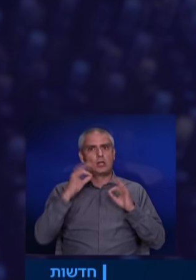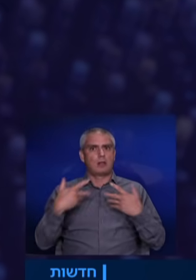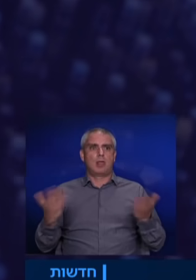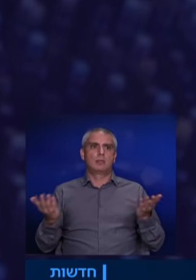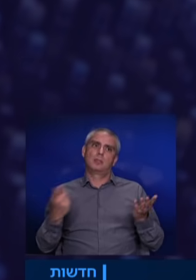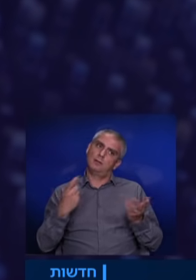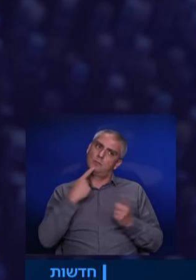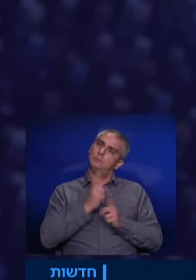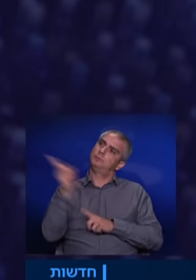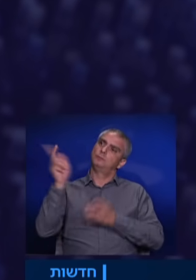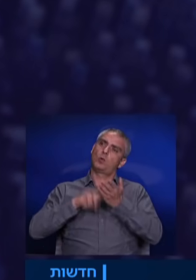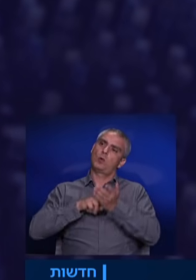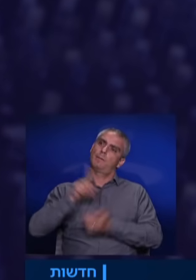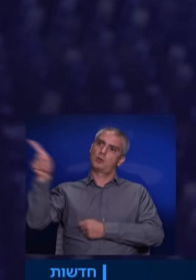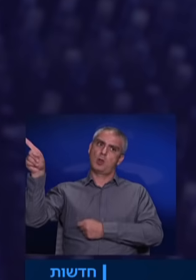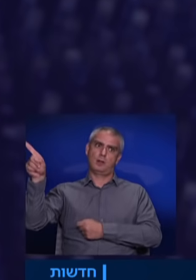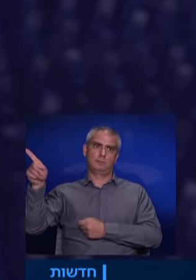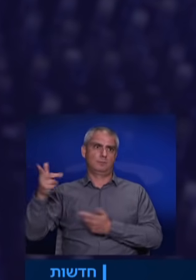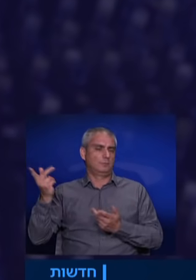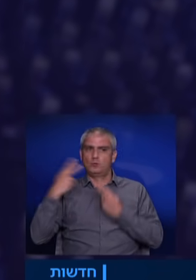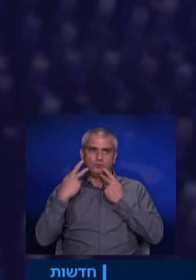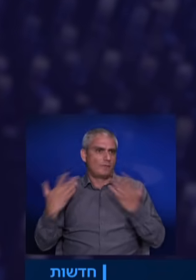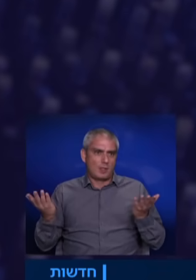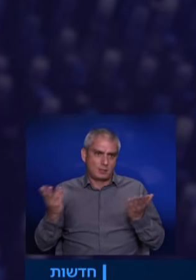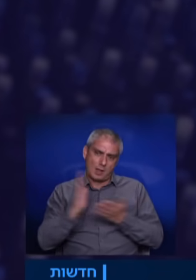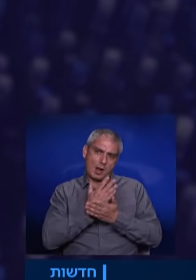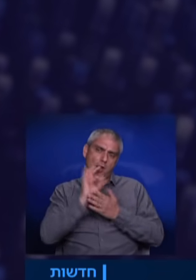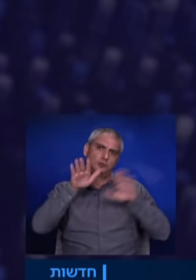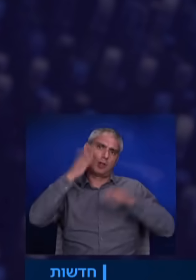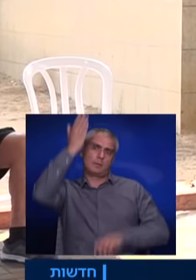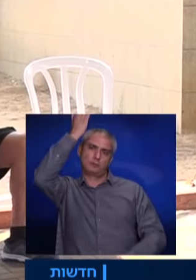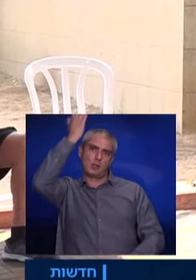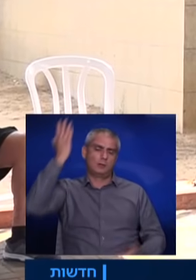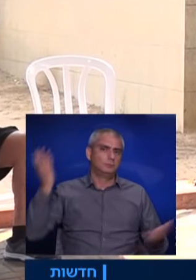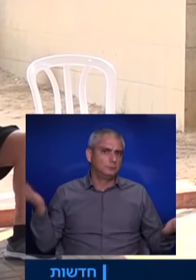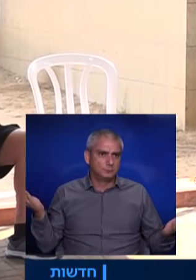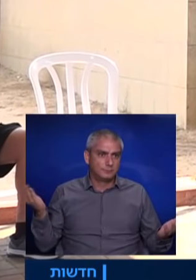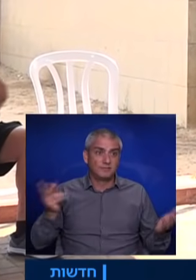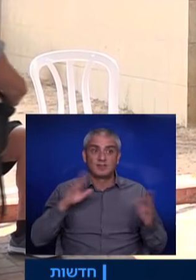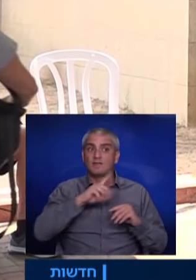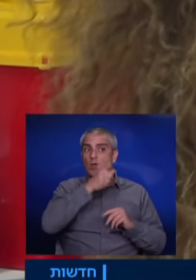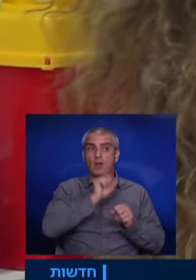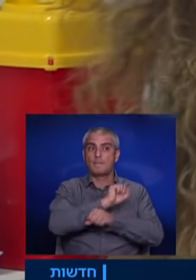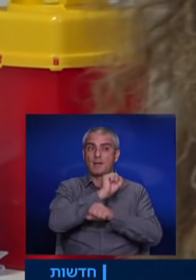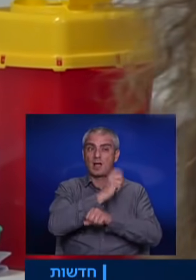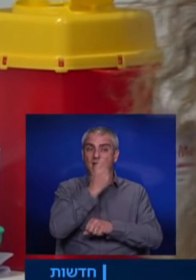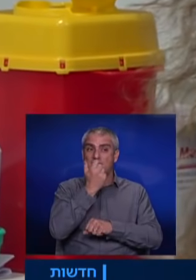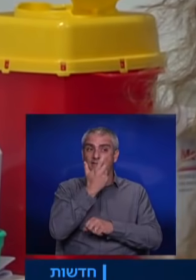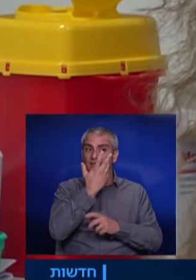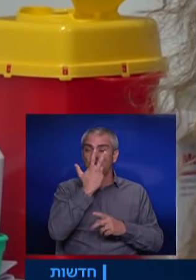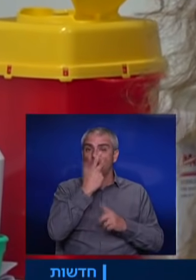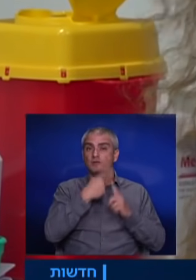הם מפנים אותי לקופת חולים. אין להם תשובות. זה ההחלטה של הממשל. על אף קולות המחאה שנשמעים, כבר